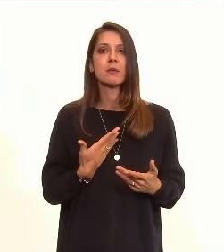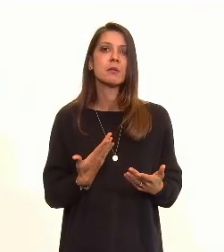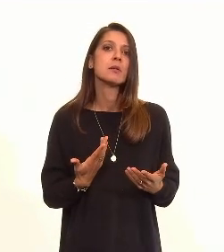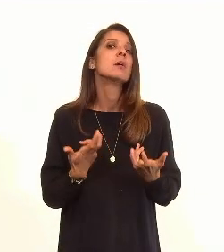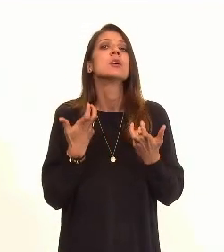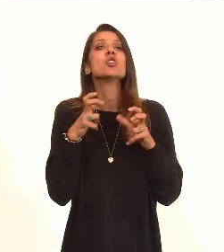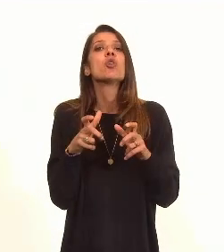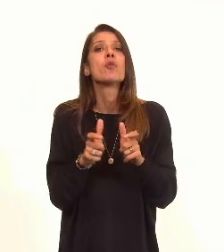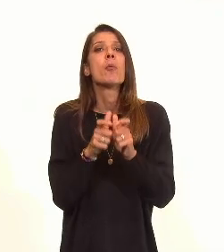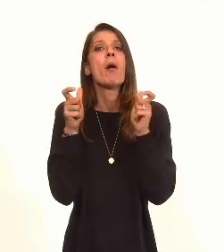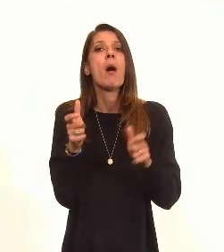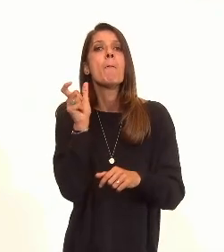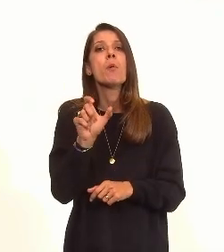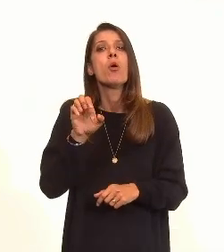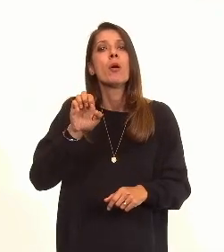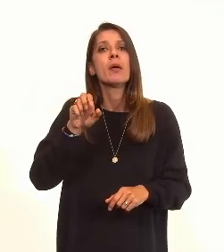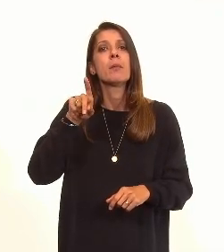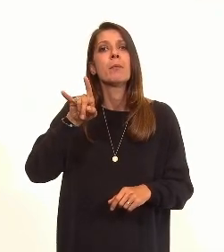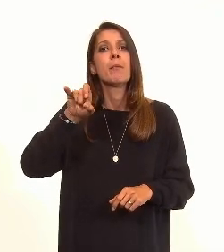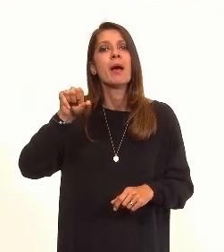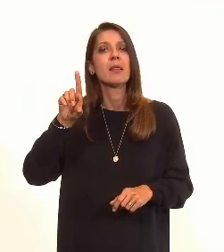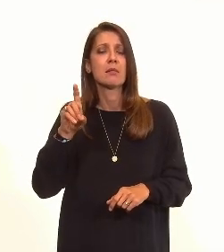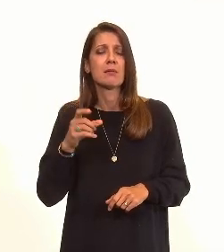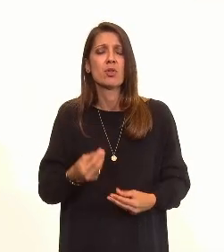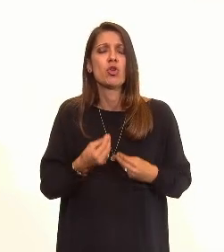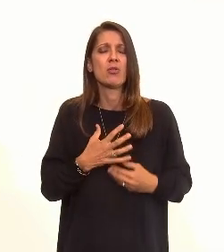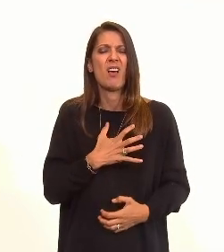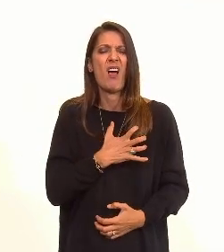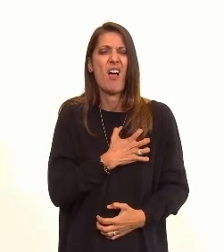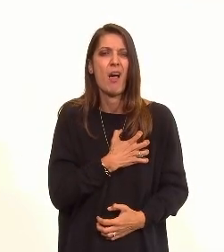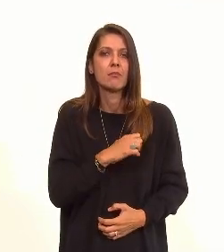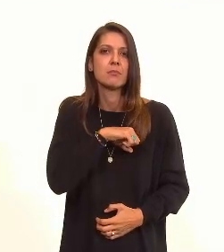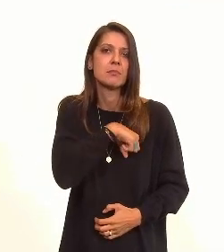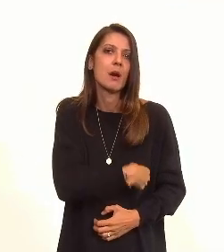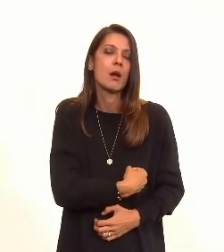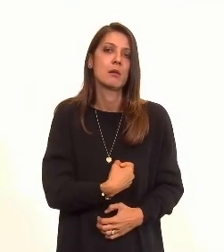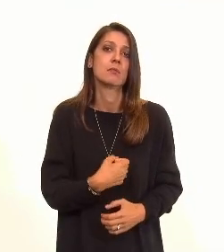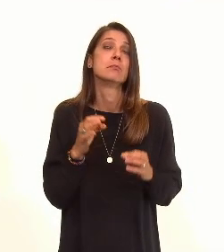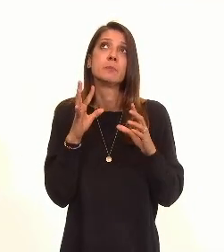EHPAD, car le mot EHPAD me fait très mal et il me fait penser au hôpital.